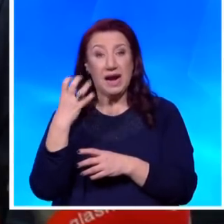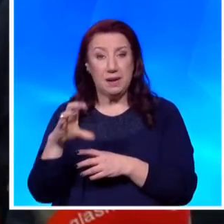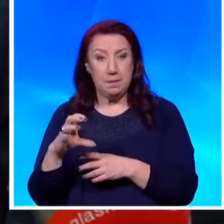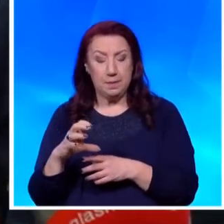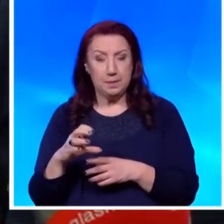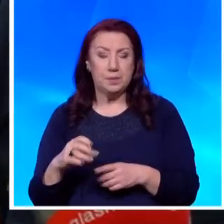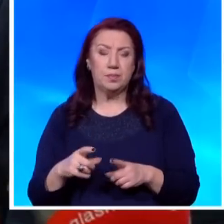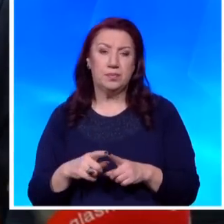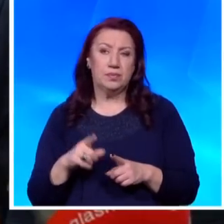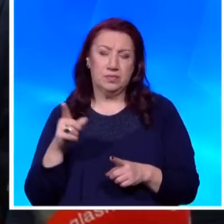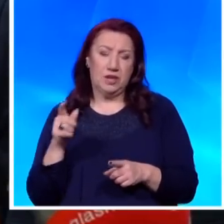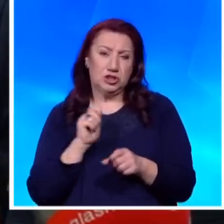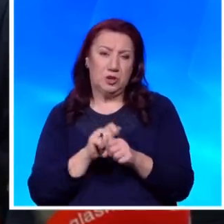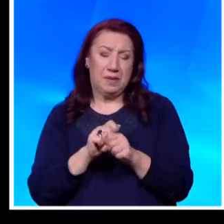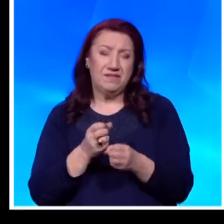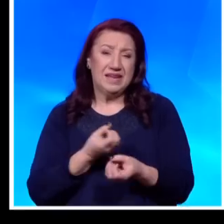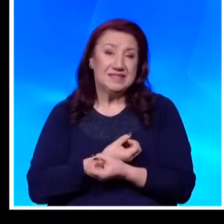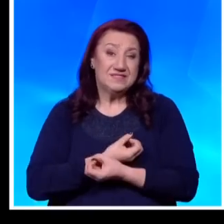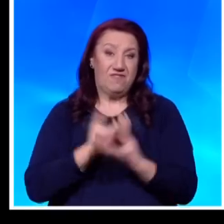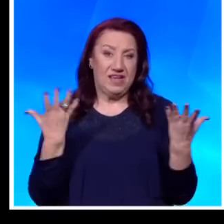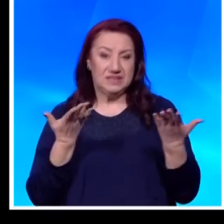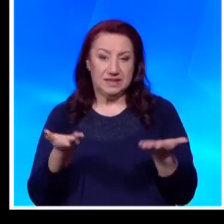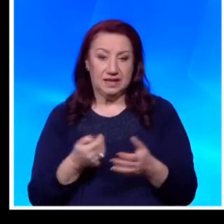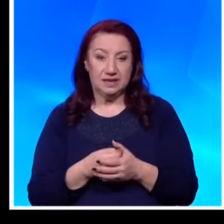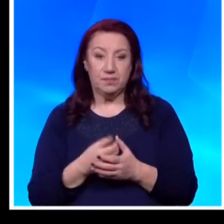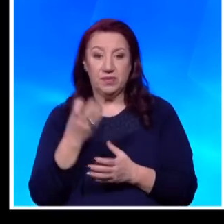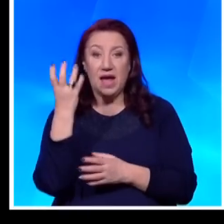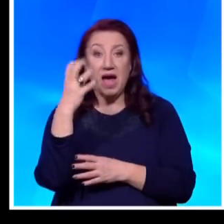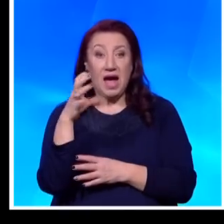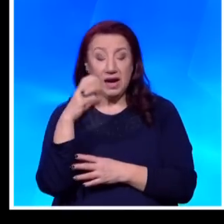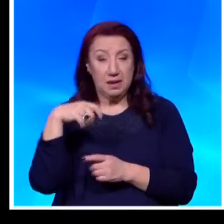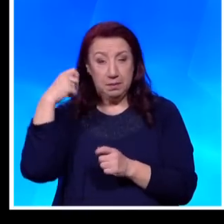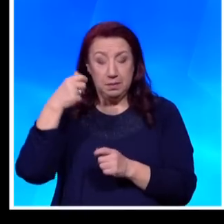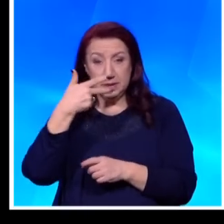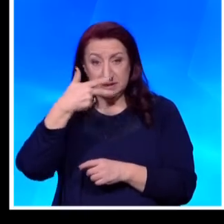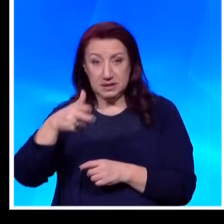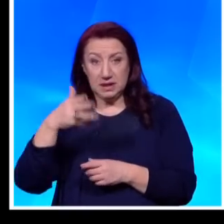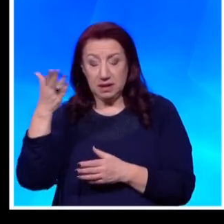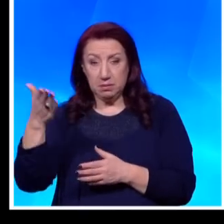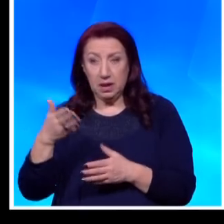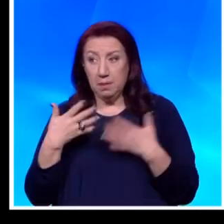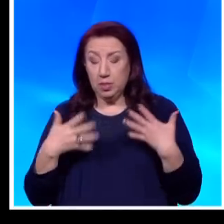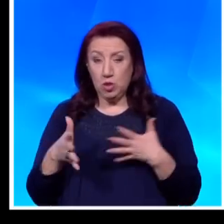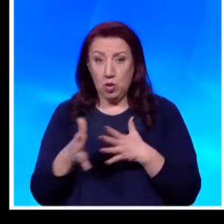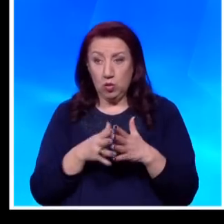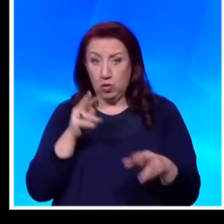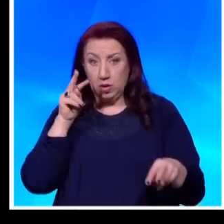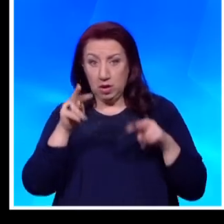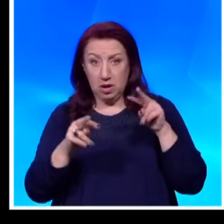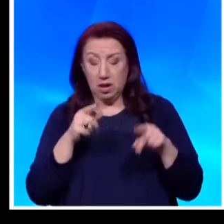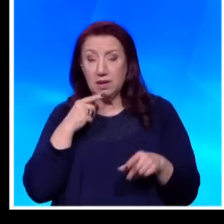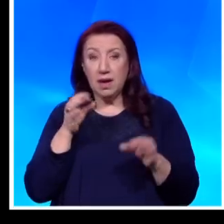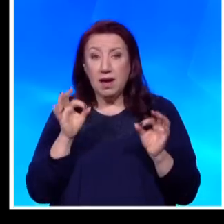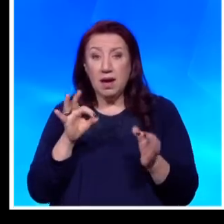и че може да бъде известен като тях. Клипът е сниман пред погледа на много хора, които в това време се намират в Пловдивския